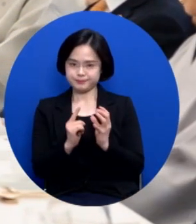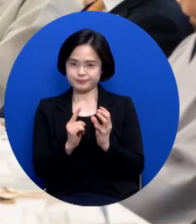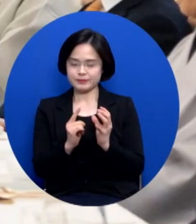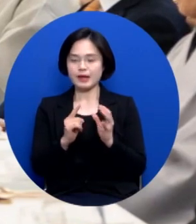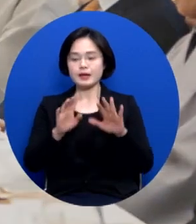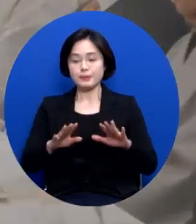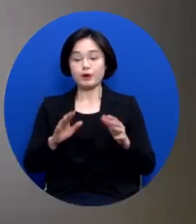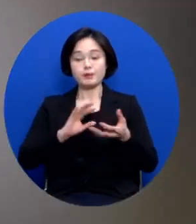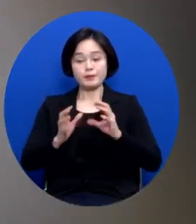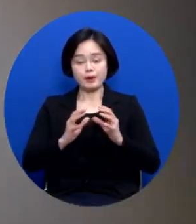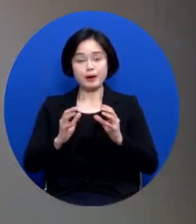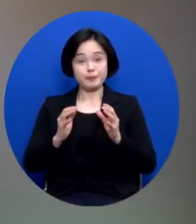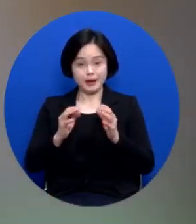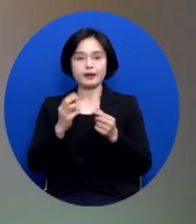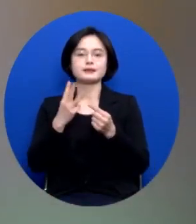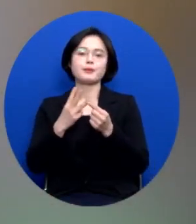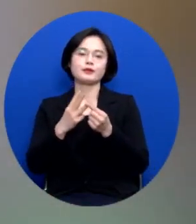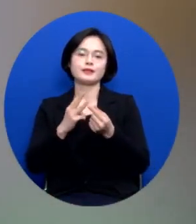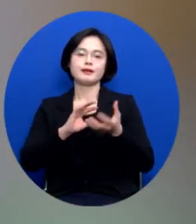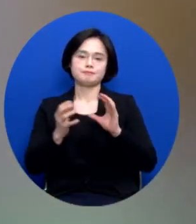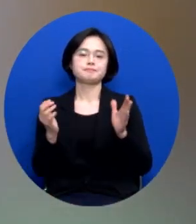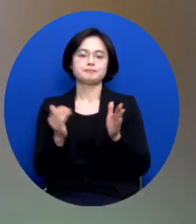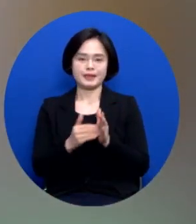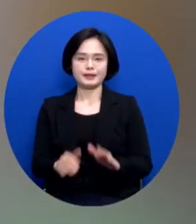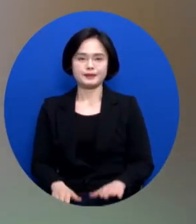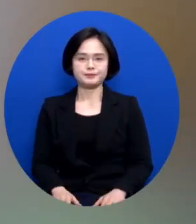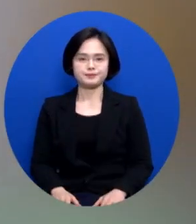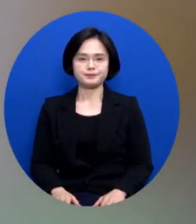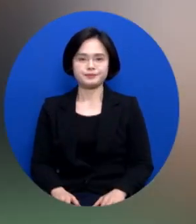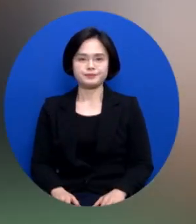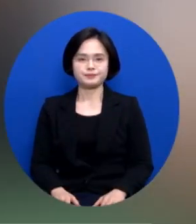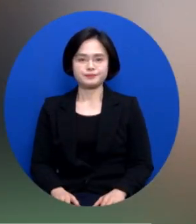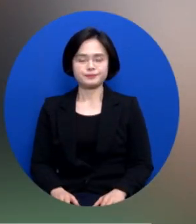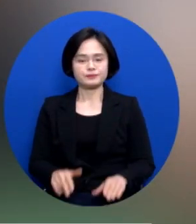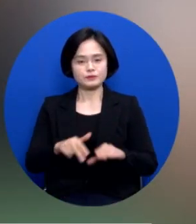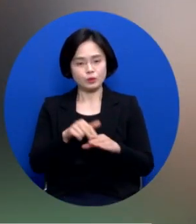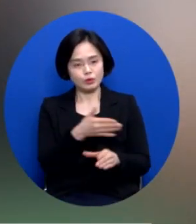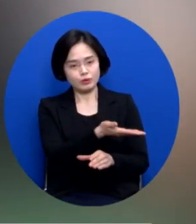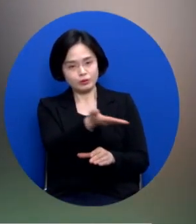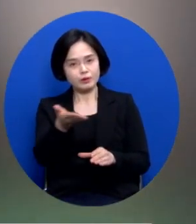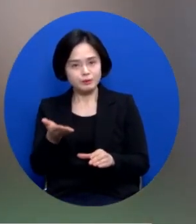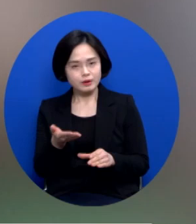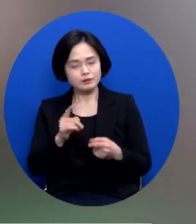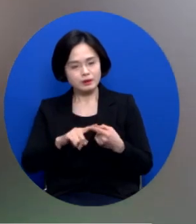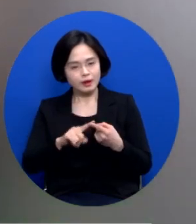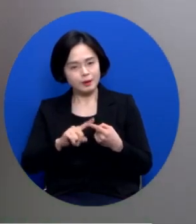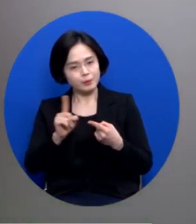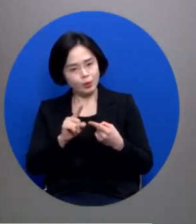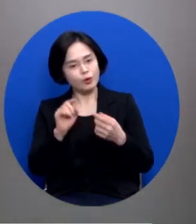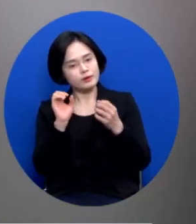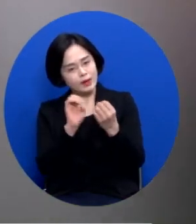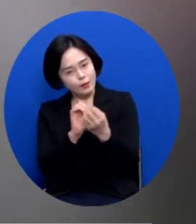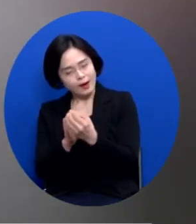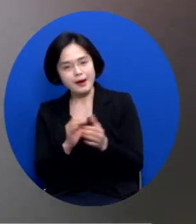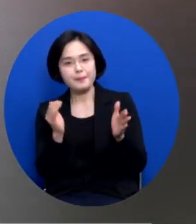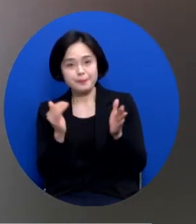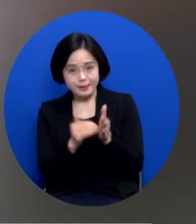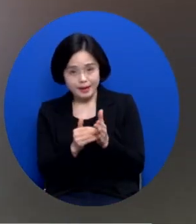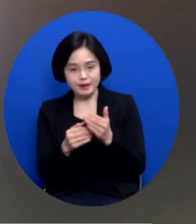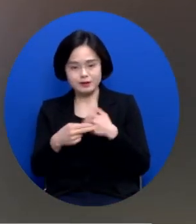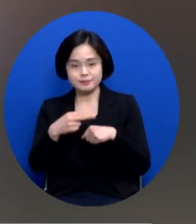가졌습니다. 윤 대통령은 각 종단별 현안을 경청하고 민생 문제 해결을 통한 국민 통합,